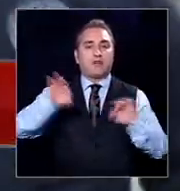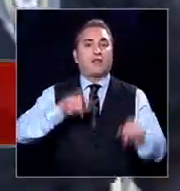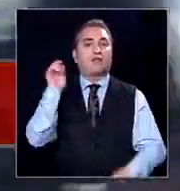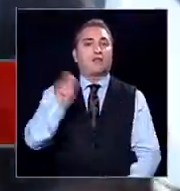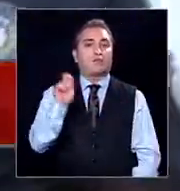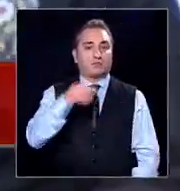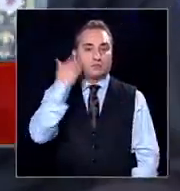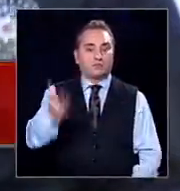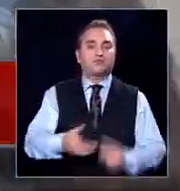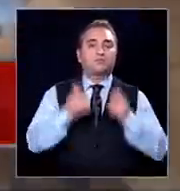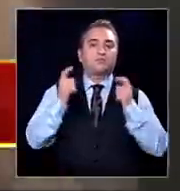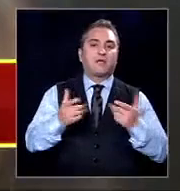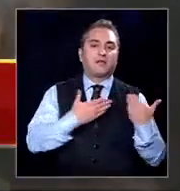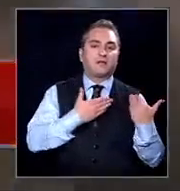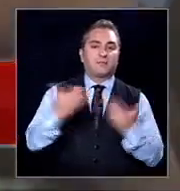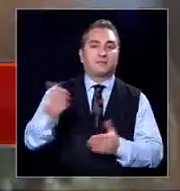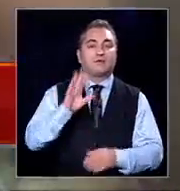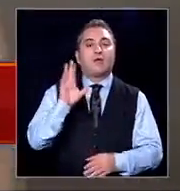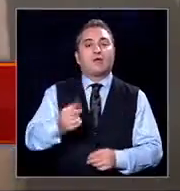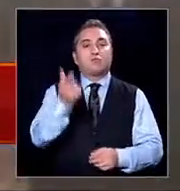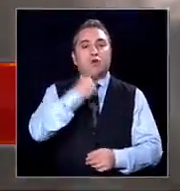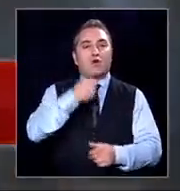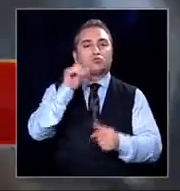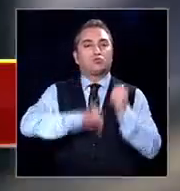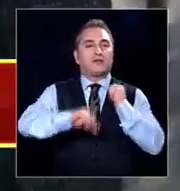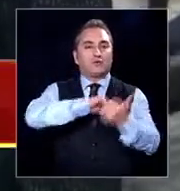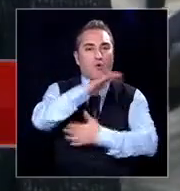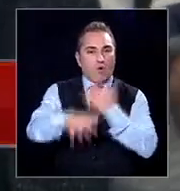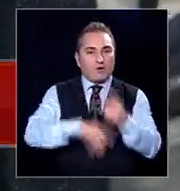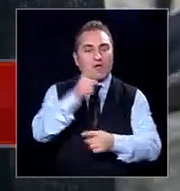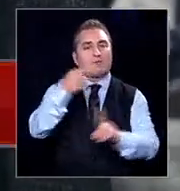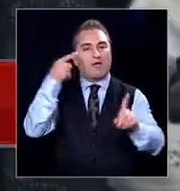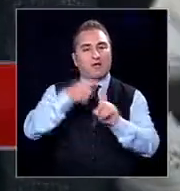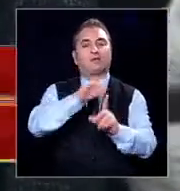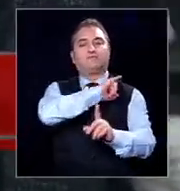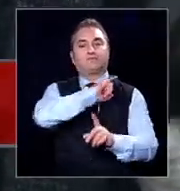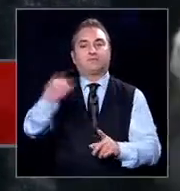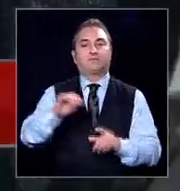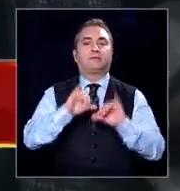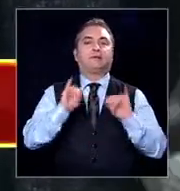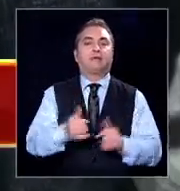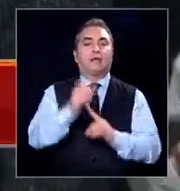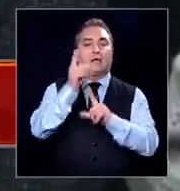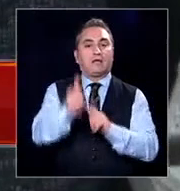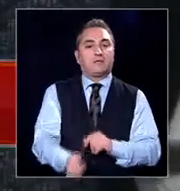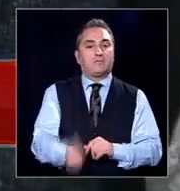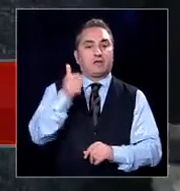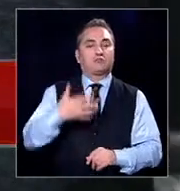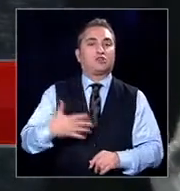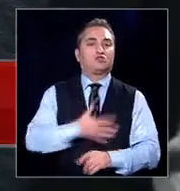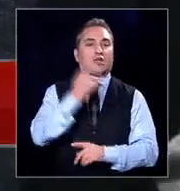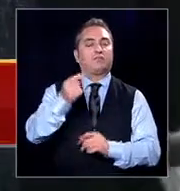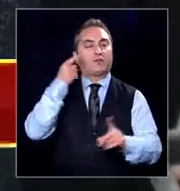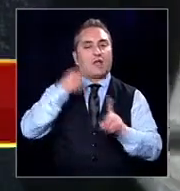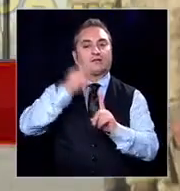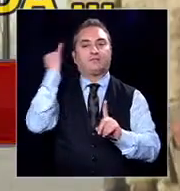Üniversitesi'nde yaşananları da önceliğini alarak çok sert tepki gösterdi. Hedefinde CHP'nin İstanbul İl Başkanı Canan